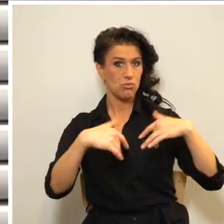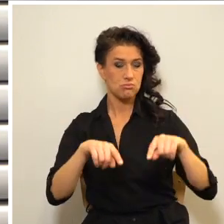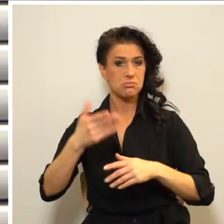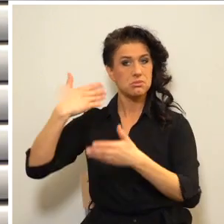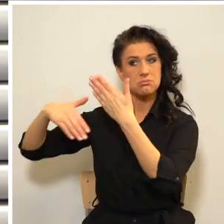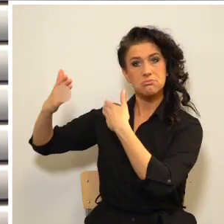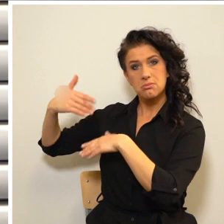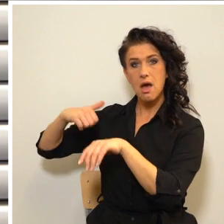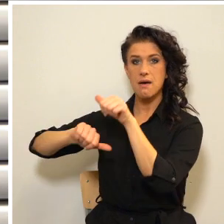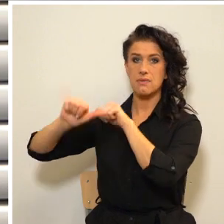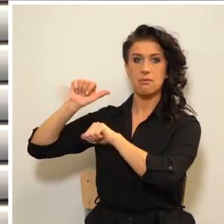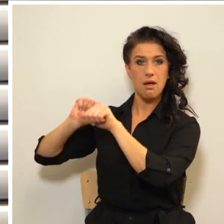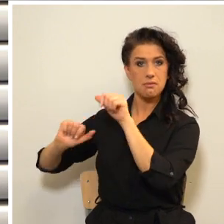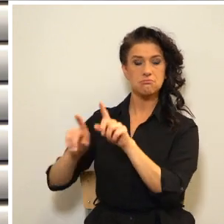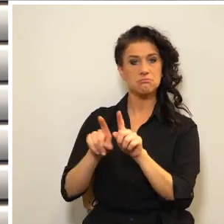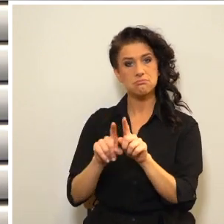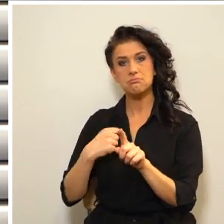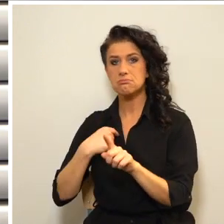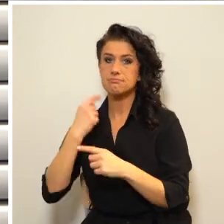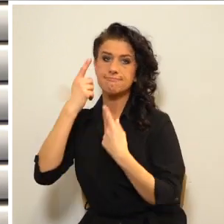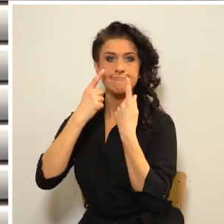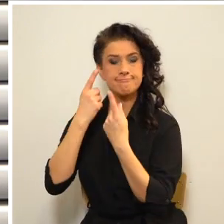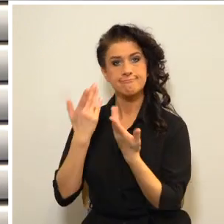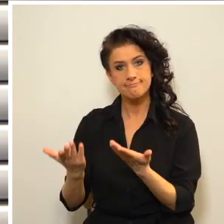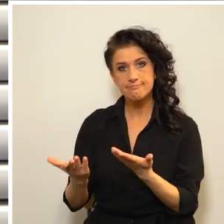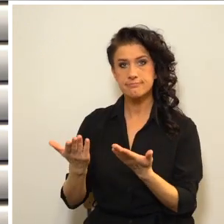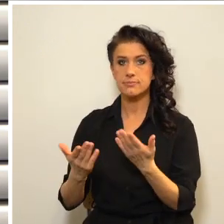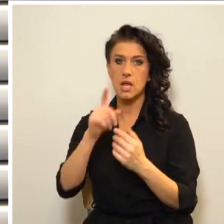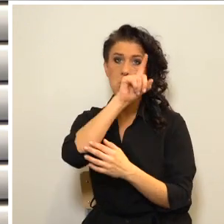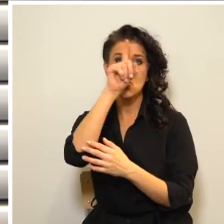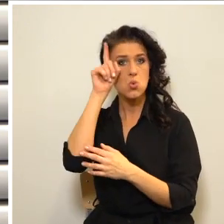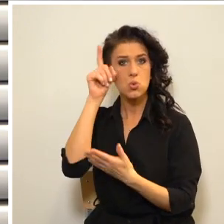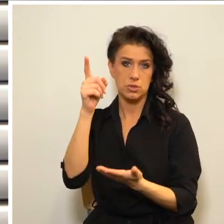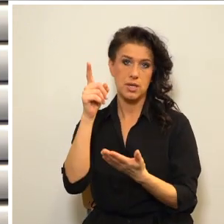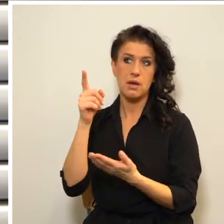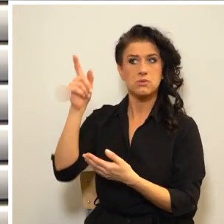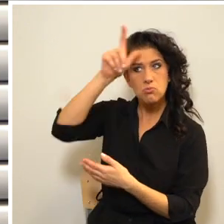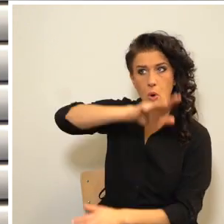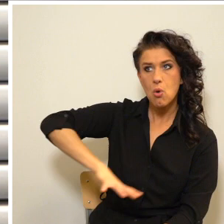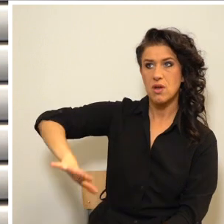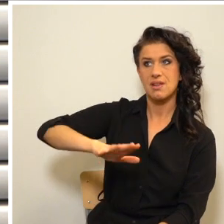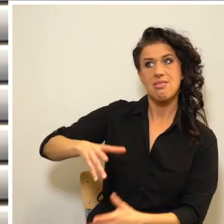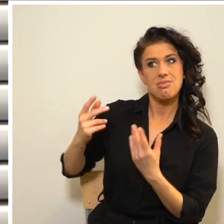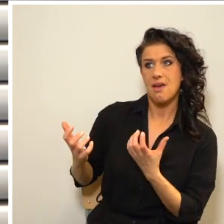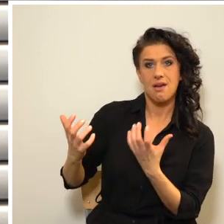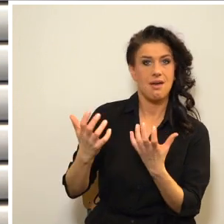lata temu wydawało nam się że istnieje taki czynnik ludzki społeczny niechęć